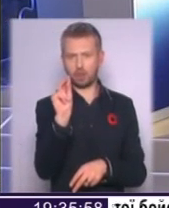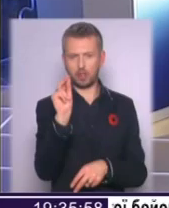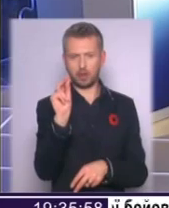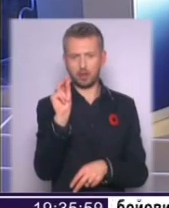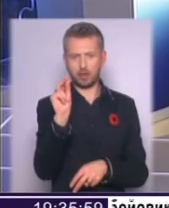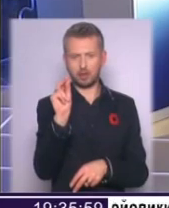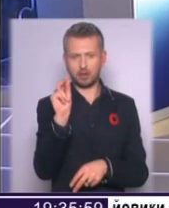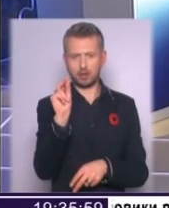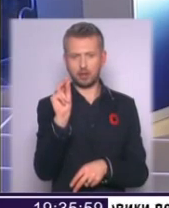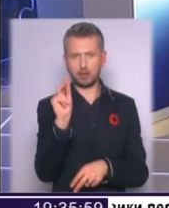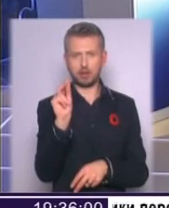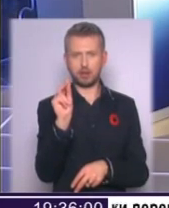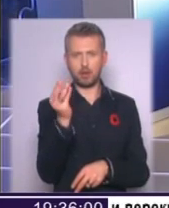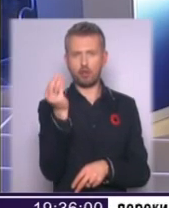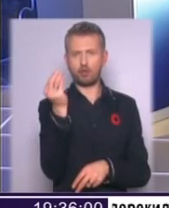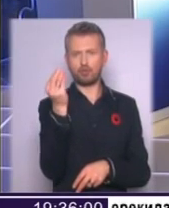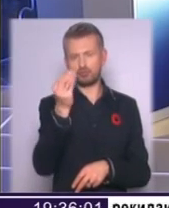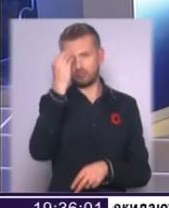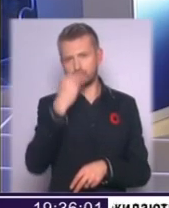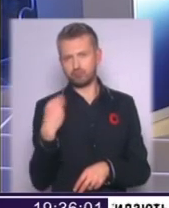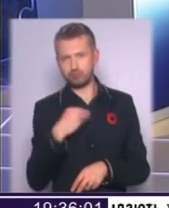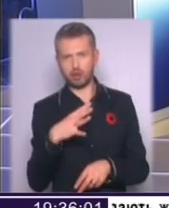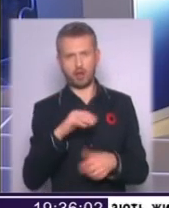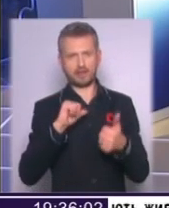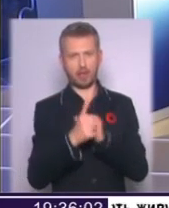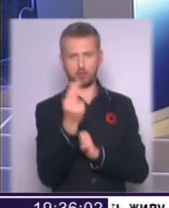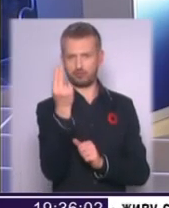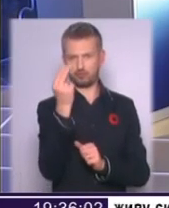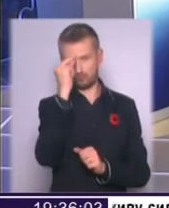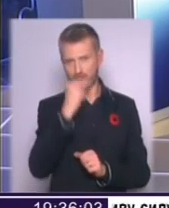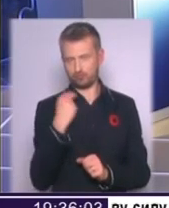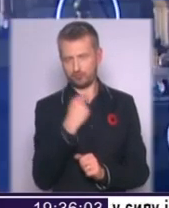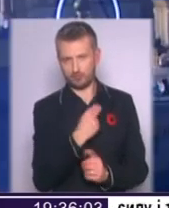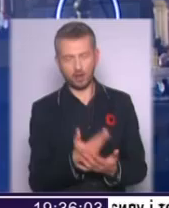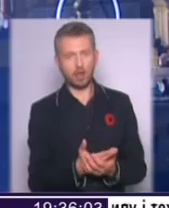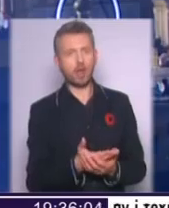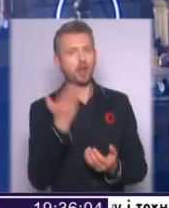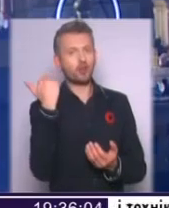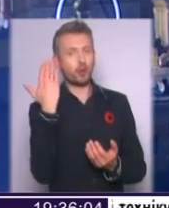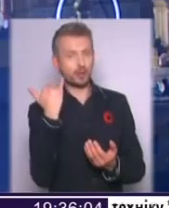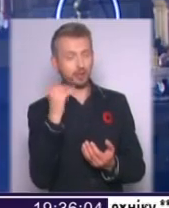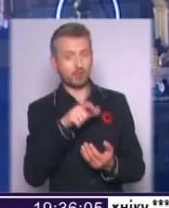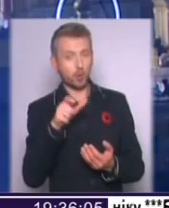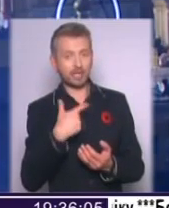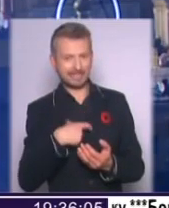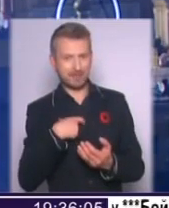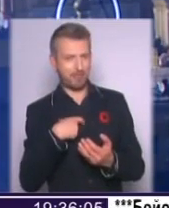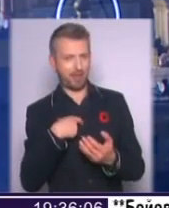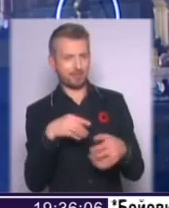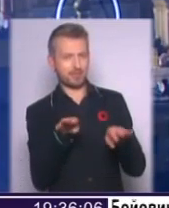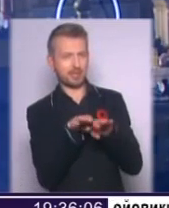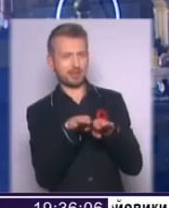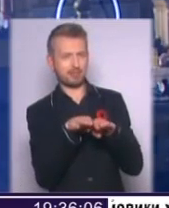замість трьома перстами, двома і так далі. Тобто тоді ще сучасники себе не ототожнювали